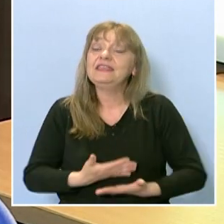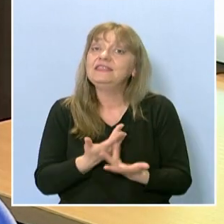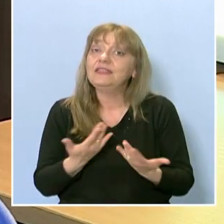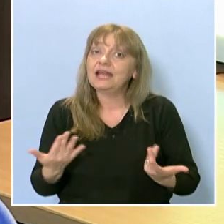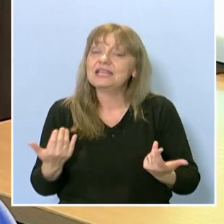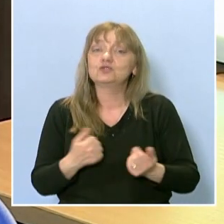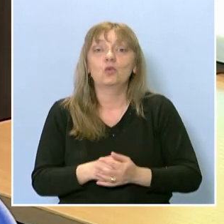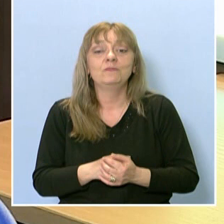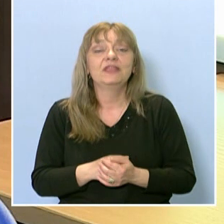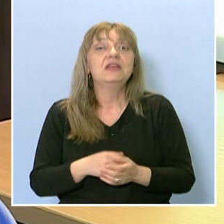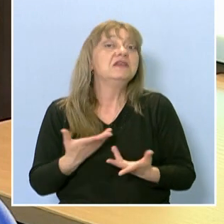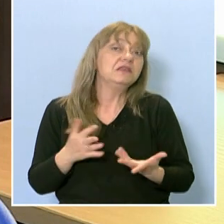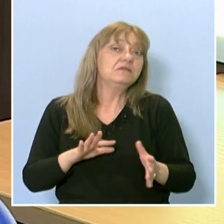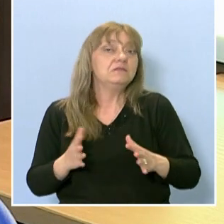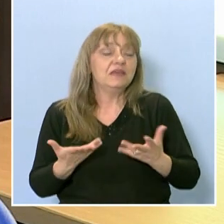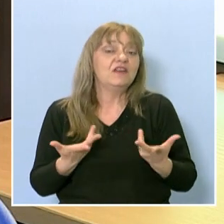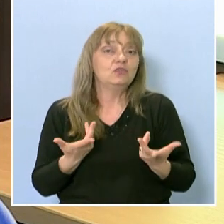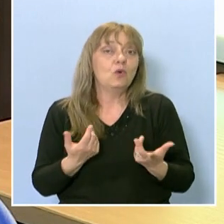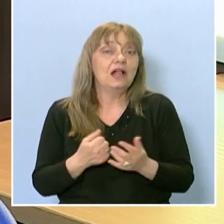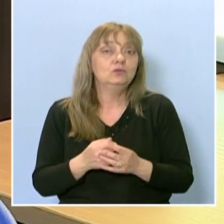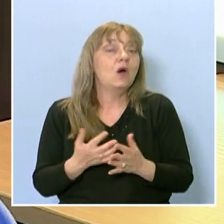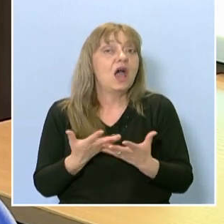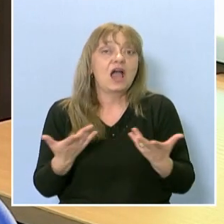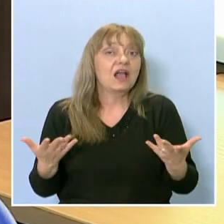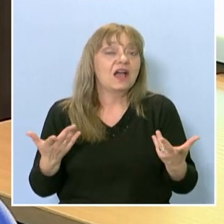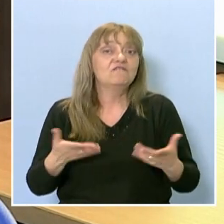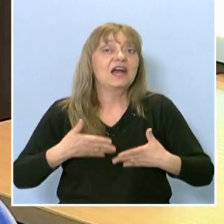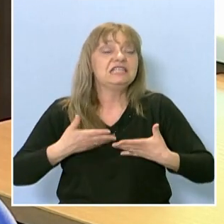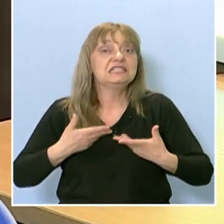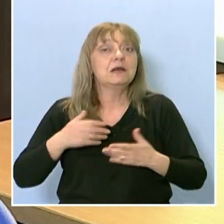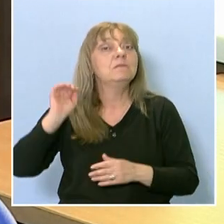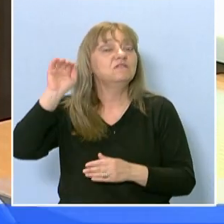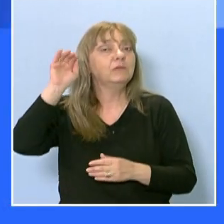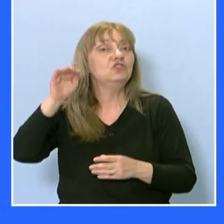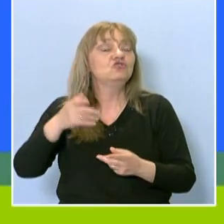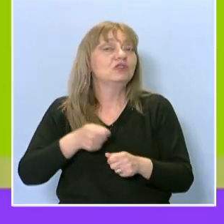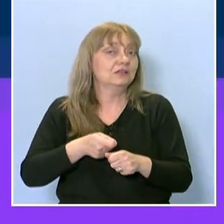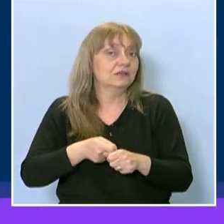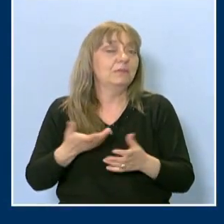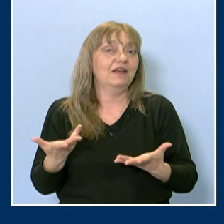евентуално каква искам да стана в бъдеще.